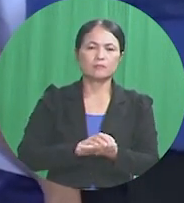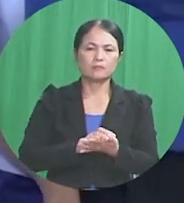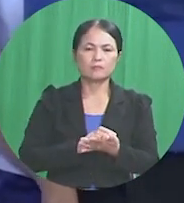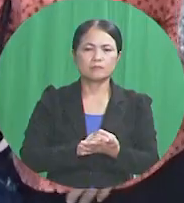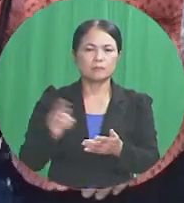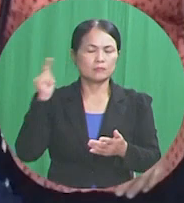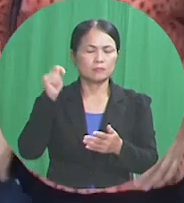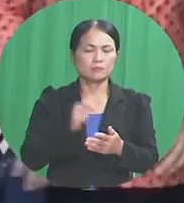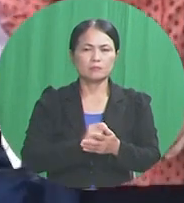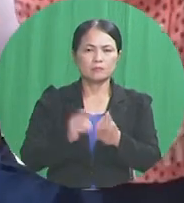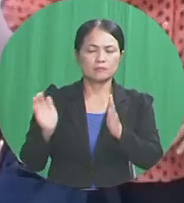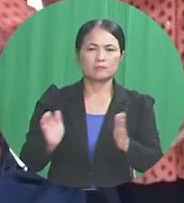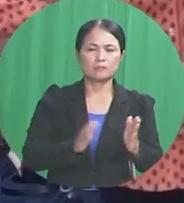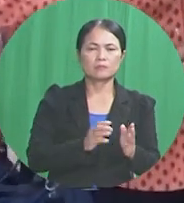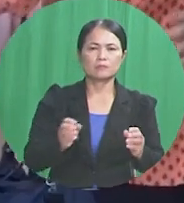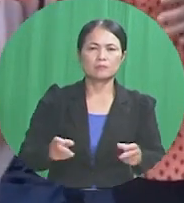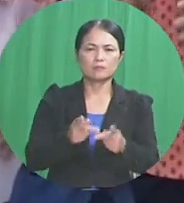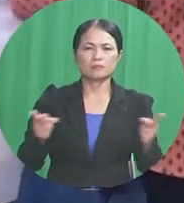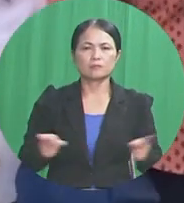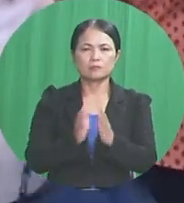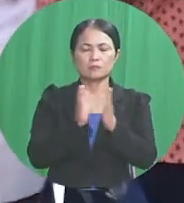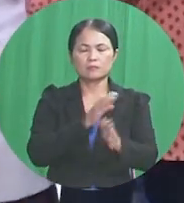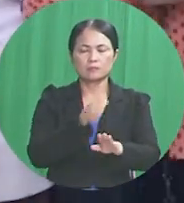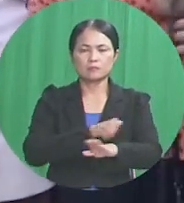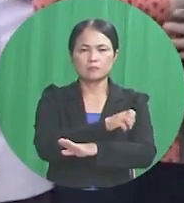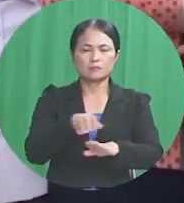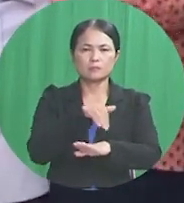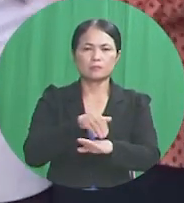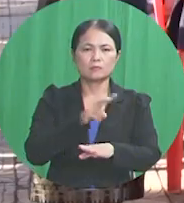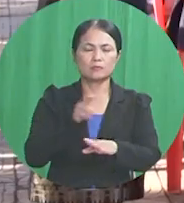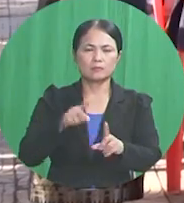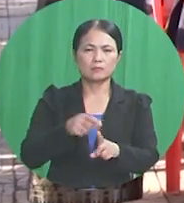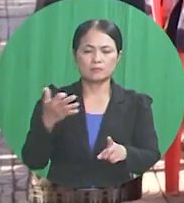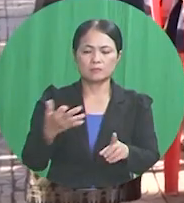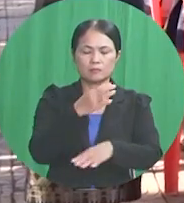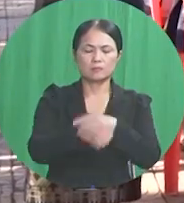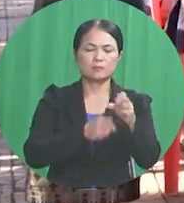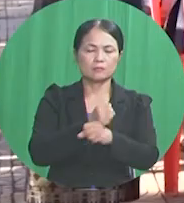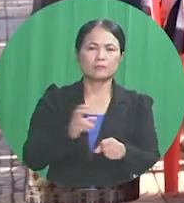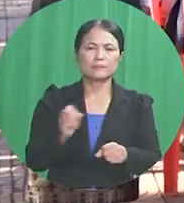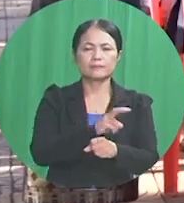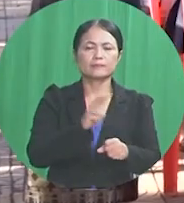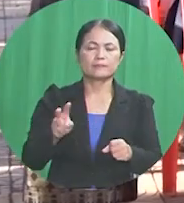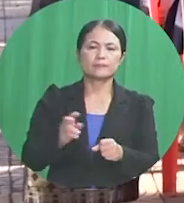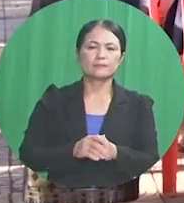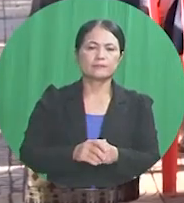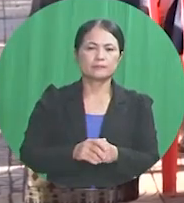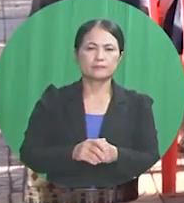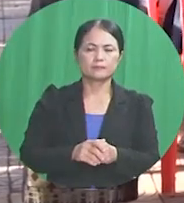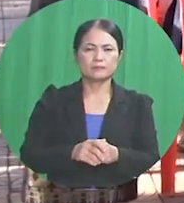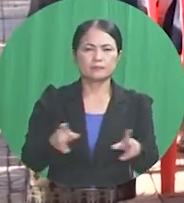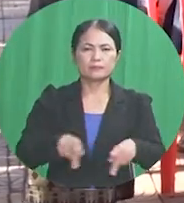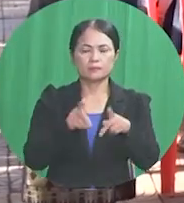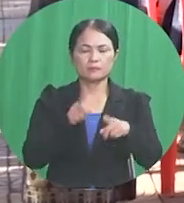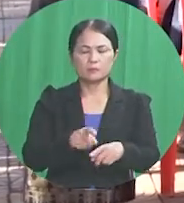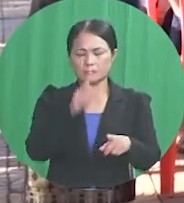ไปที่บานริบจำในวัดจังเรลเนียประทังไงตีมาภายปีคายใส่หาชนะปีปอนมาภายปีทลายขนมอาก